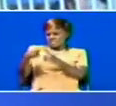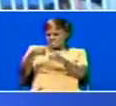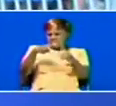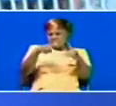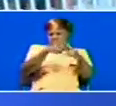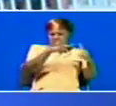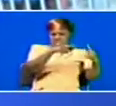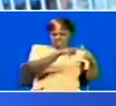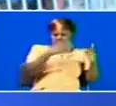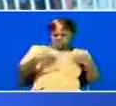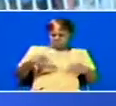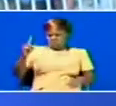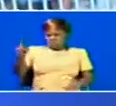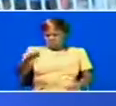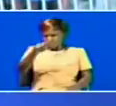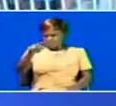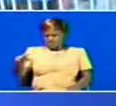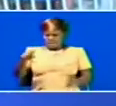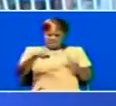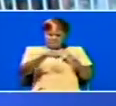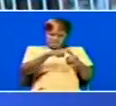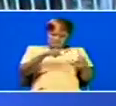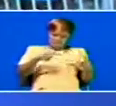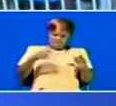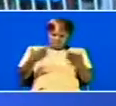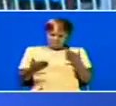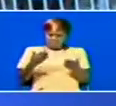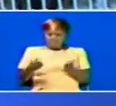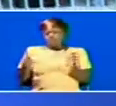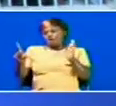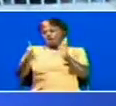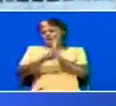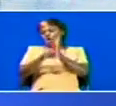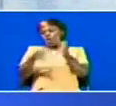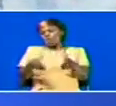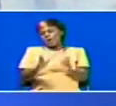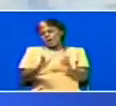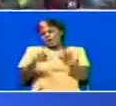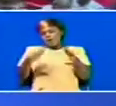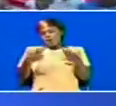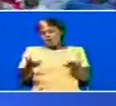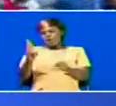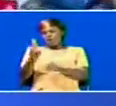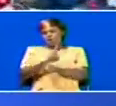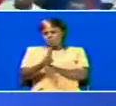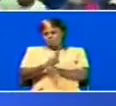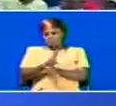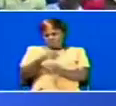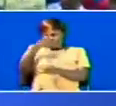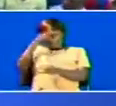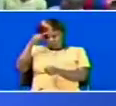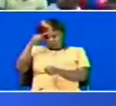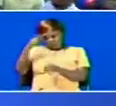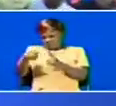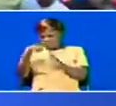ni makosa. Aidha amuue kwa sababu kuna sababu ya kisheria. Aidha kama atatumia hiyo kwa sababu ya kuua